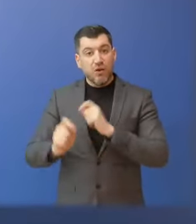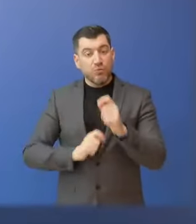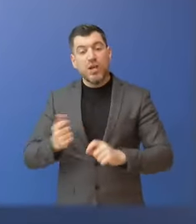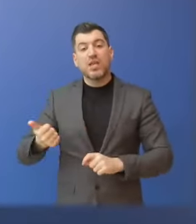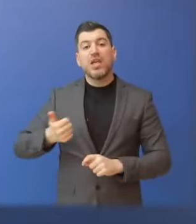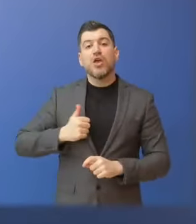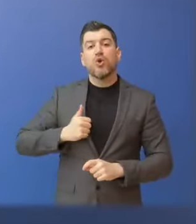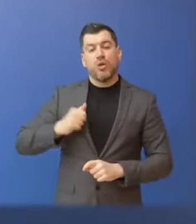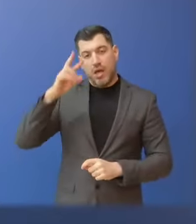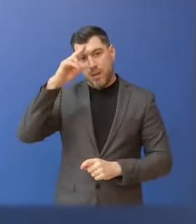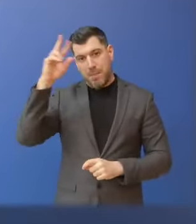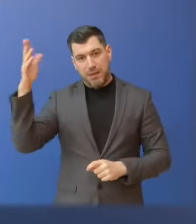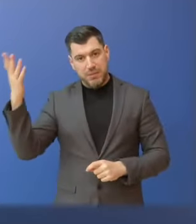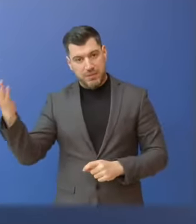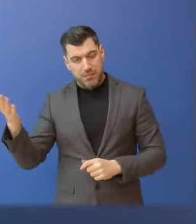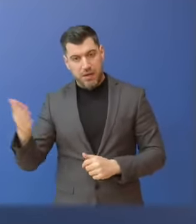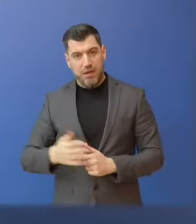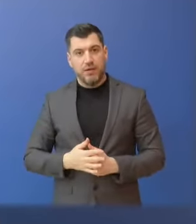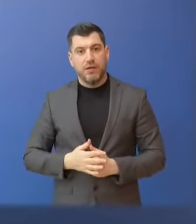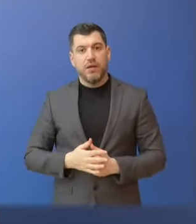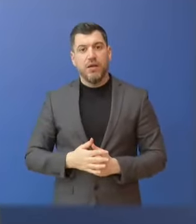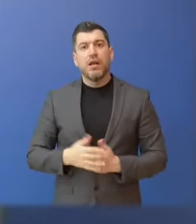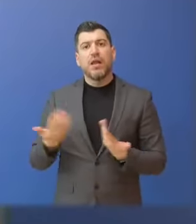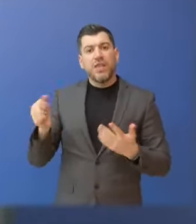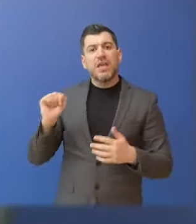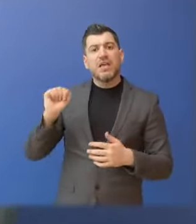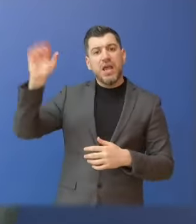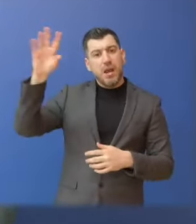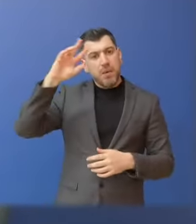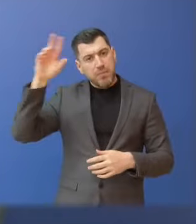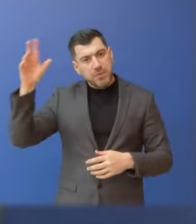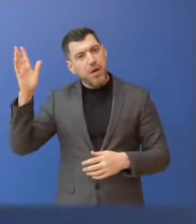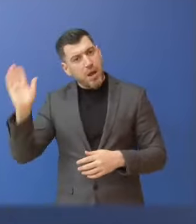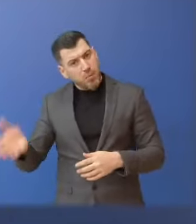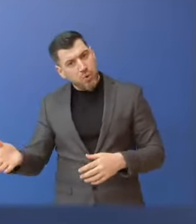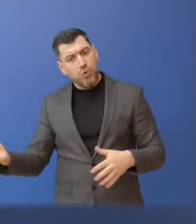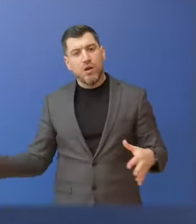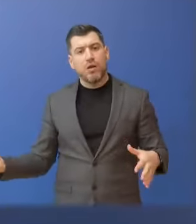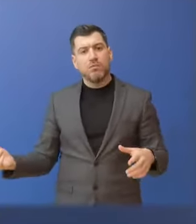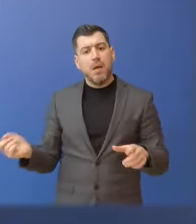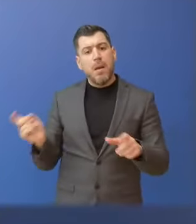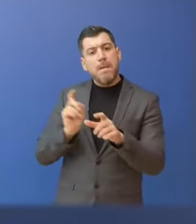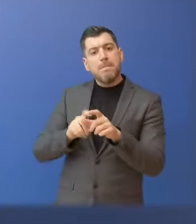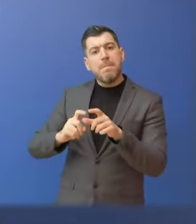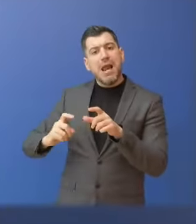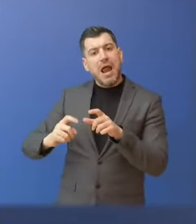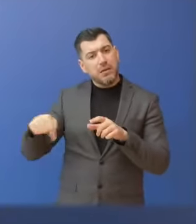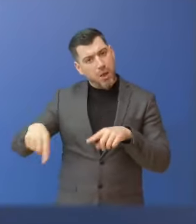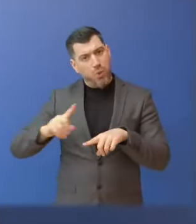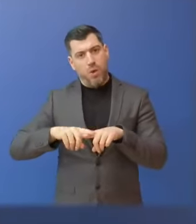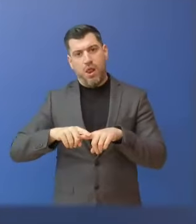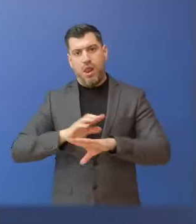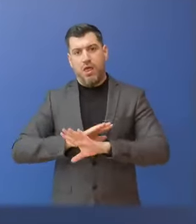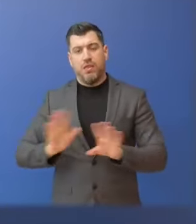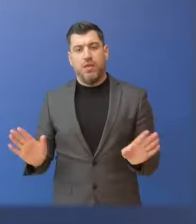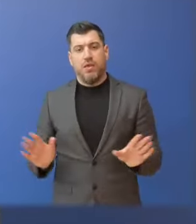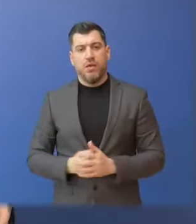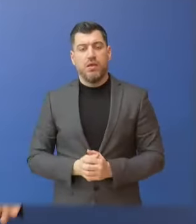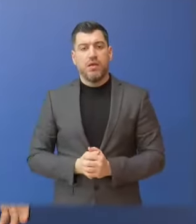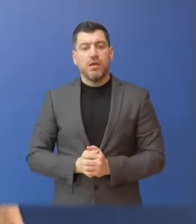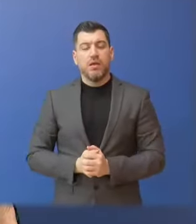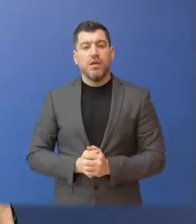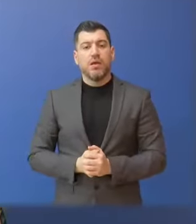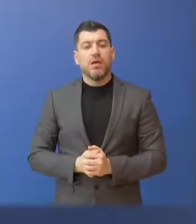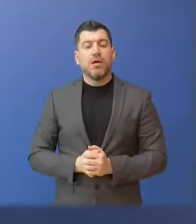μη κερδοσκοπικού χαρακτήρας παραρτήματα ξένων αη είναι σίγουρα μια πολύ μεγάλη μια ιστορική μεταρρύθμιση την οποία επεδίωκε